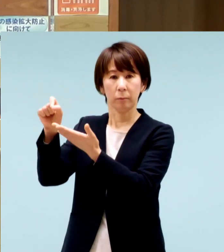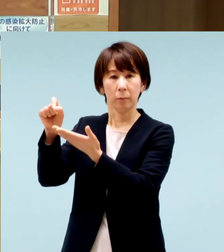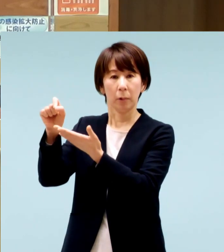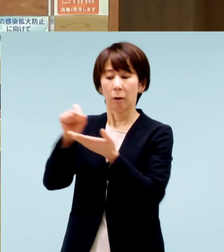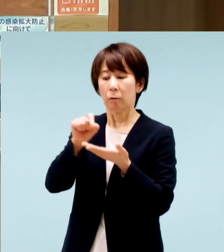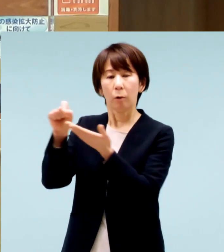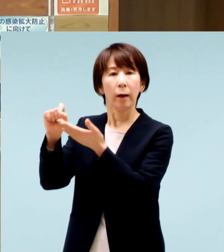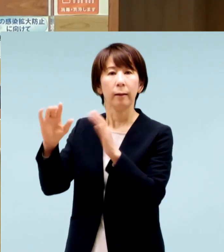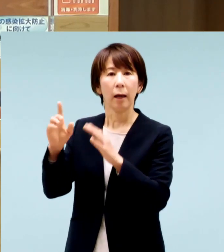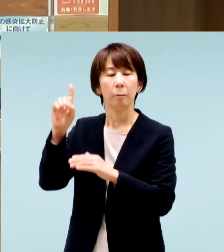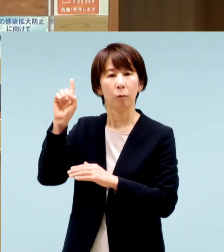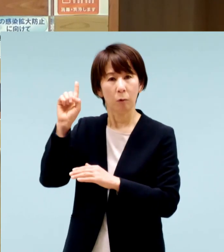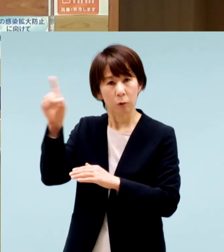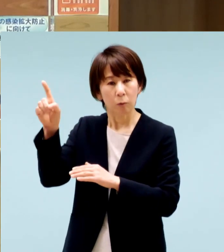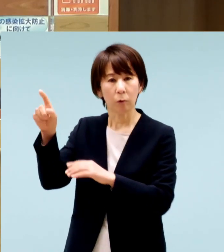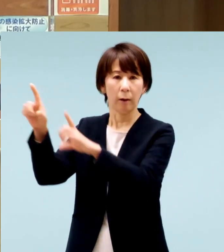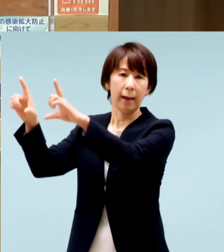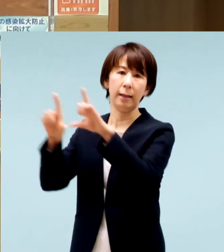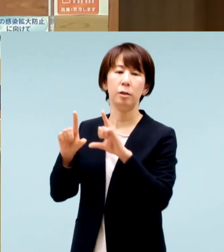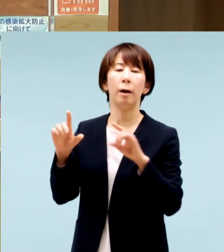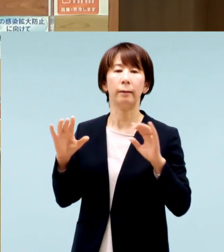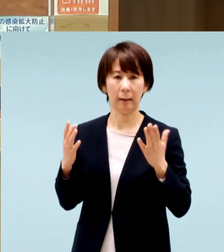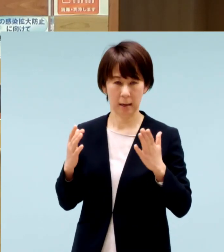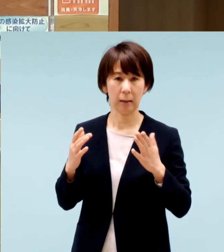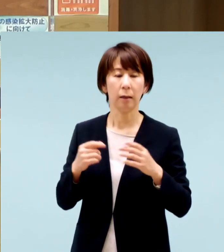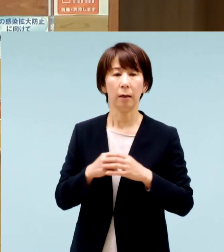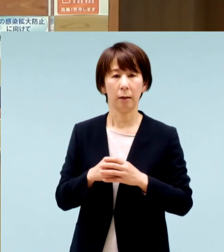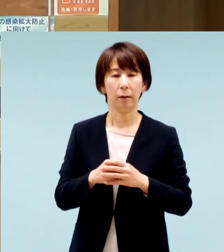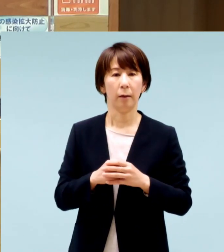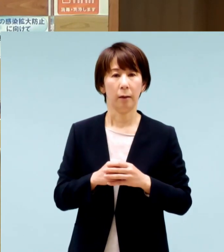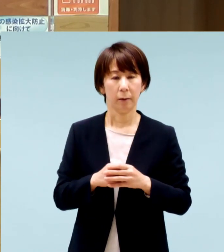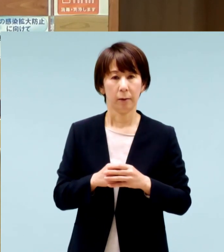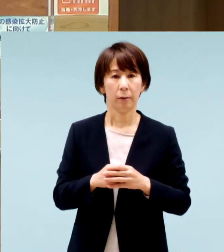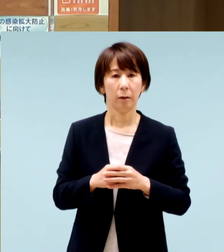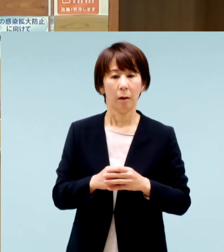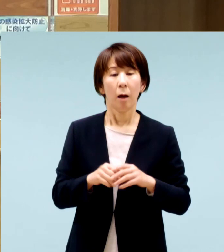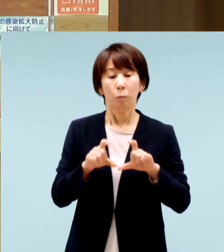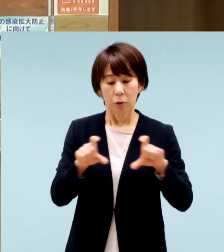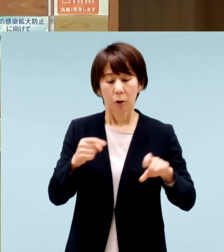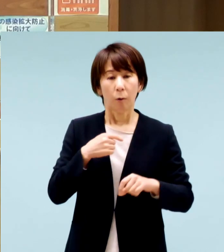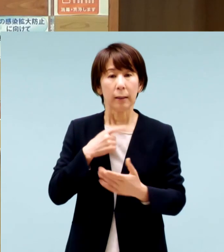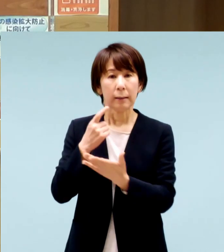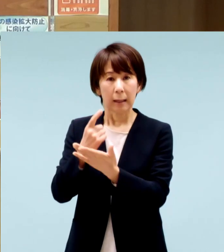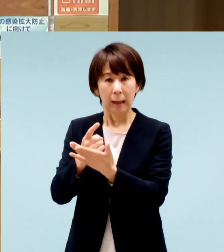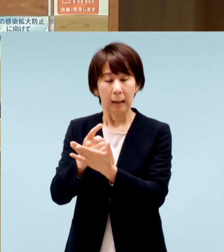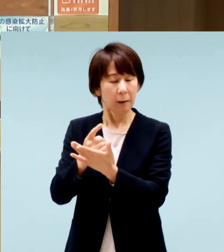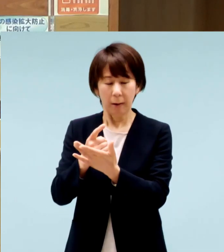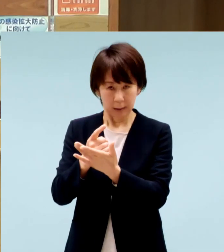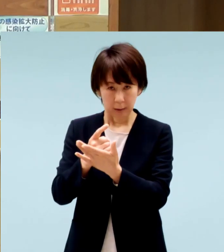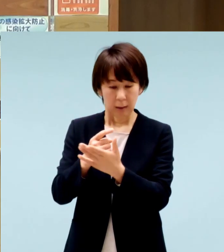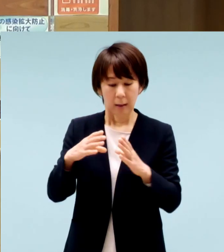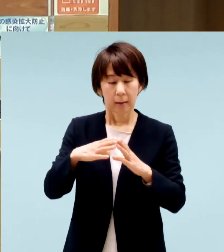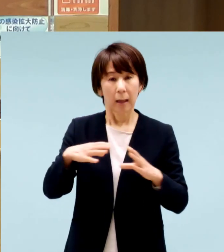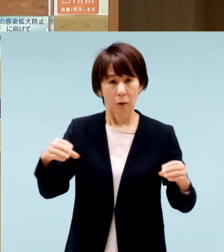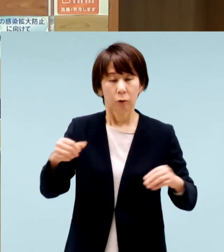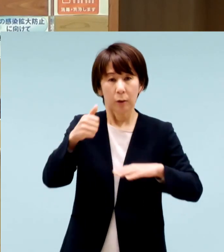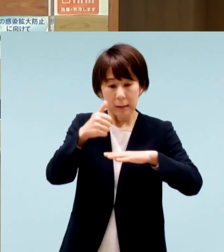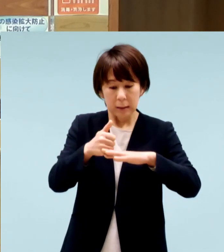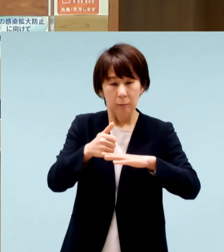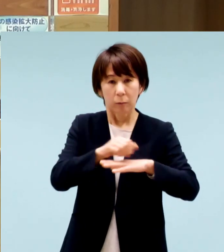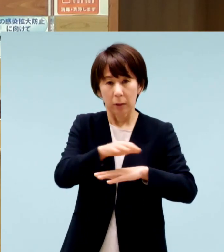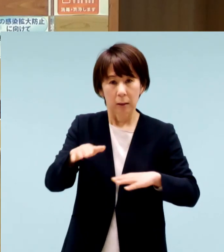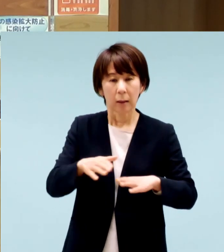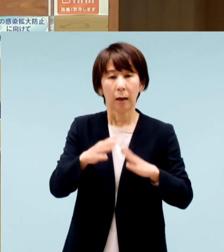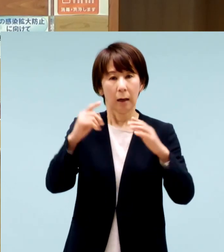統一的にこの私だけ言うんじゃなくて、全体の知事会として 言っていく、まあ、これが必要かなと思っています